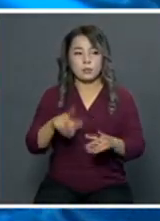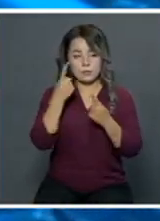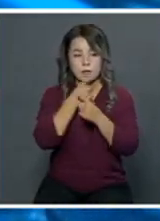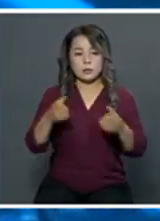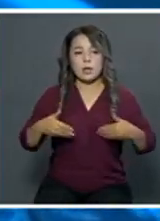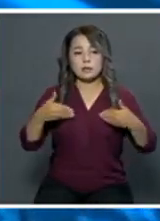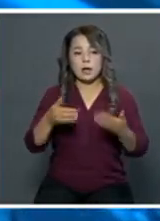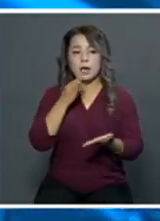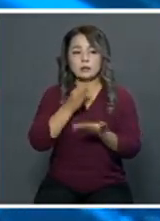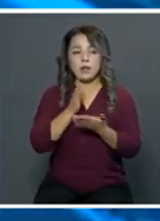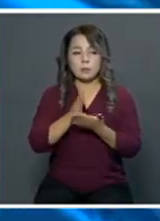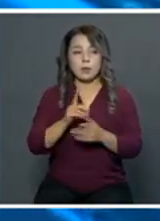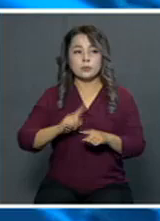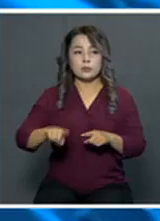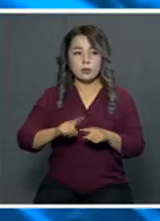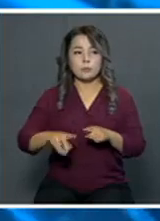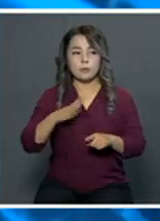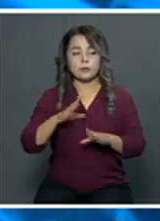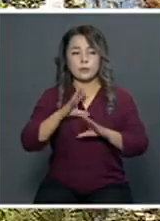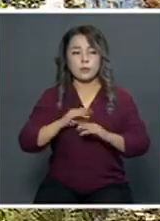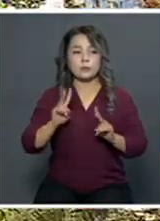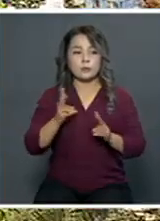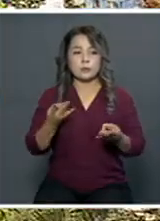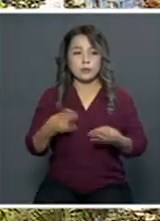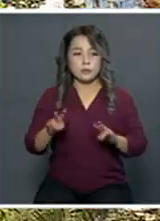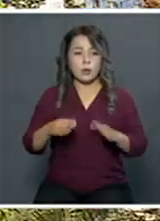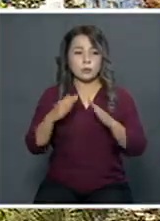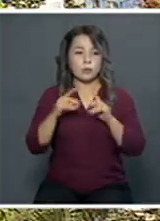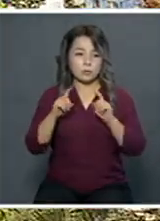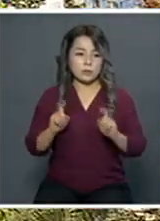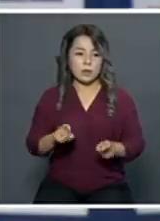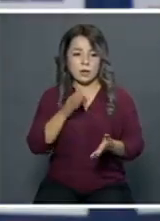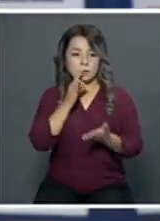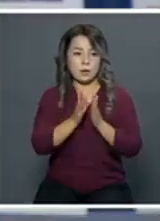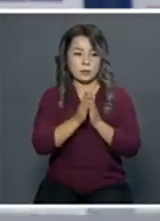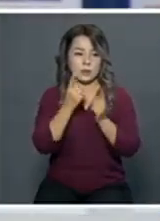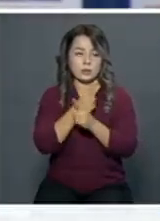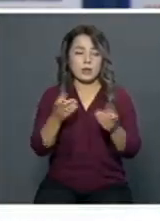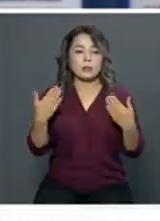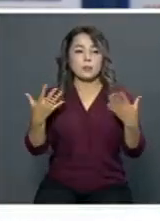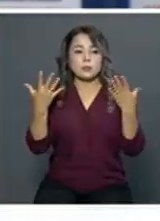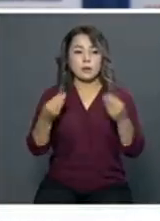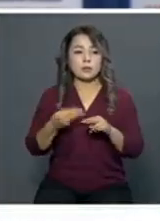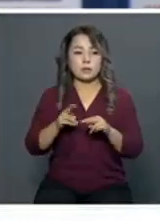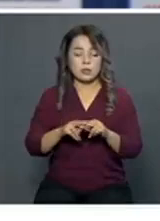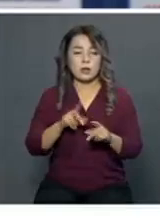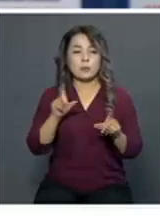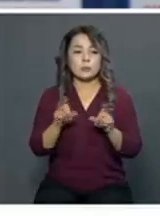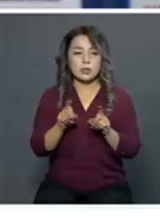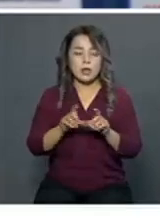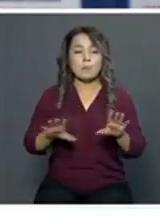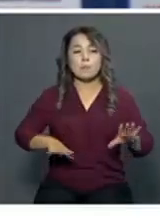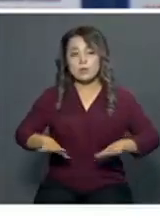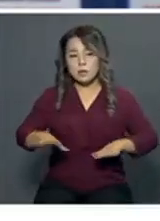деп кеңес берді. Өйткені аса бір қажеттілік болмаса үйден шықпаған жөн. Алдағы демалыс күндері елордада сауда үйлері мен